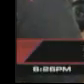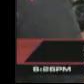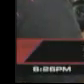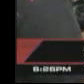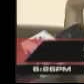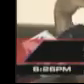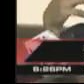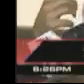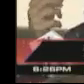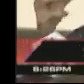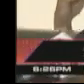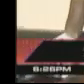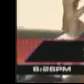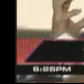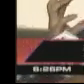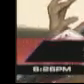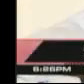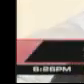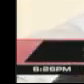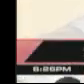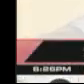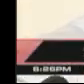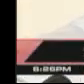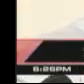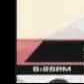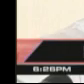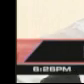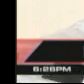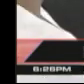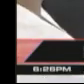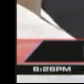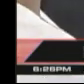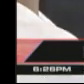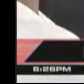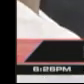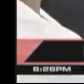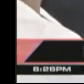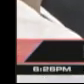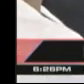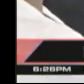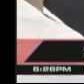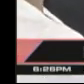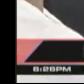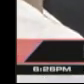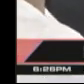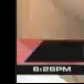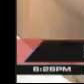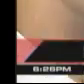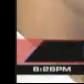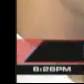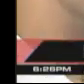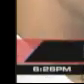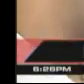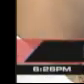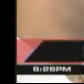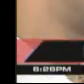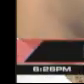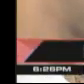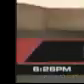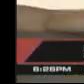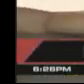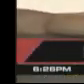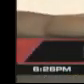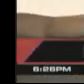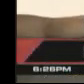linggo, formal ng paparangalan ng ating Kong kapatid na si Derek Ramsey bilang box office king dahil sa kanyang tumabong pelikula na No Other